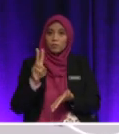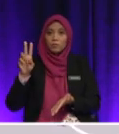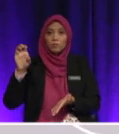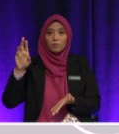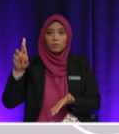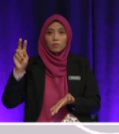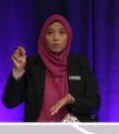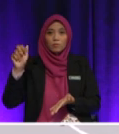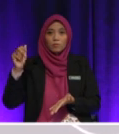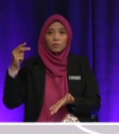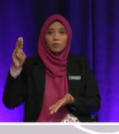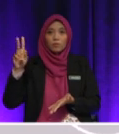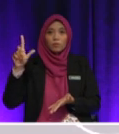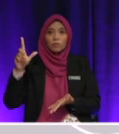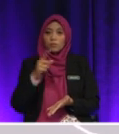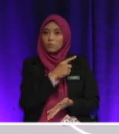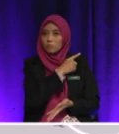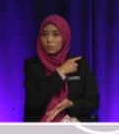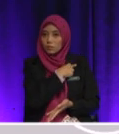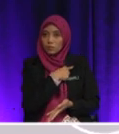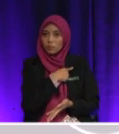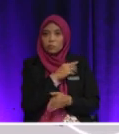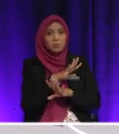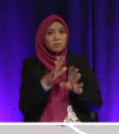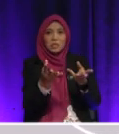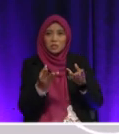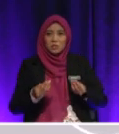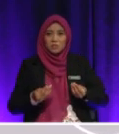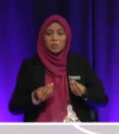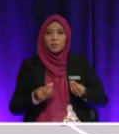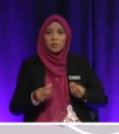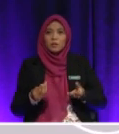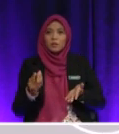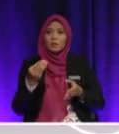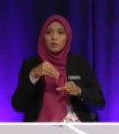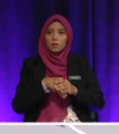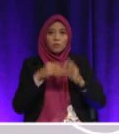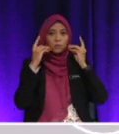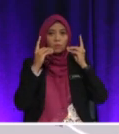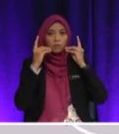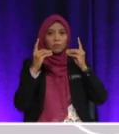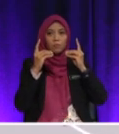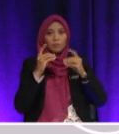tidak diterima sebagai sistem pendidikan kebangsaan dalam ordinat pelajaran